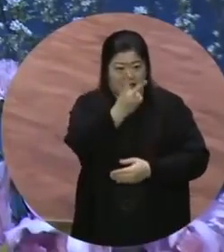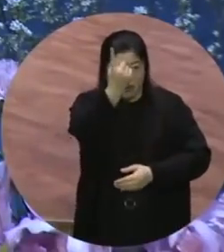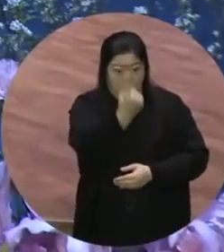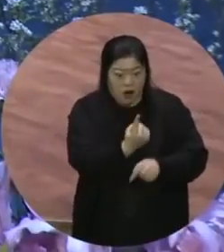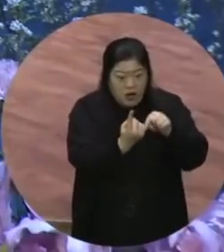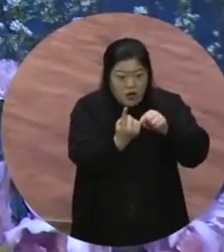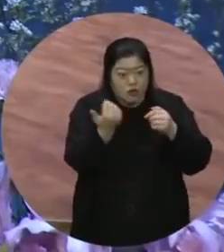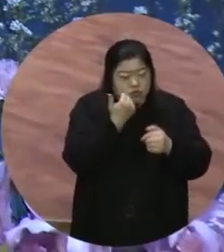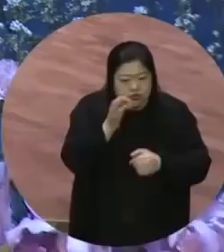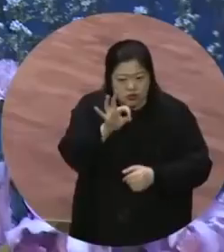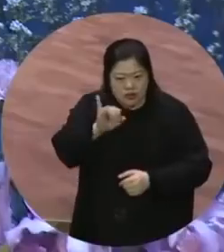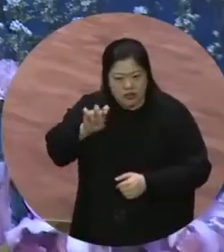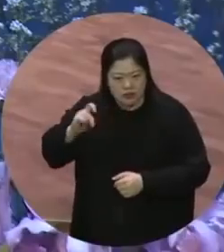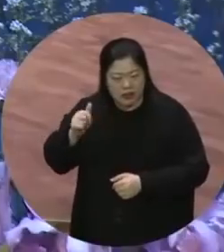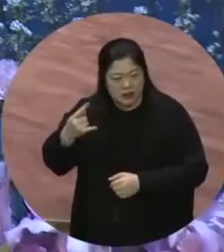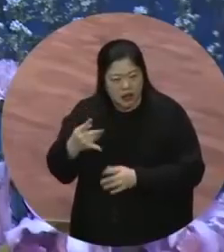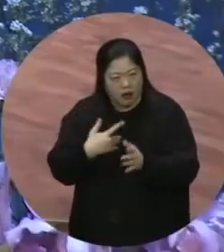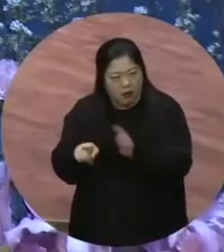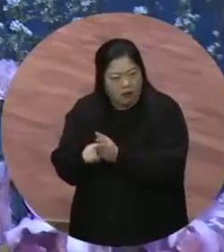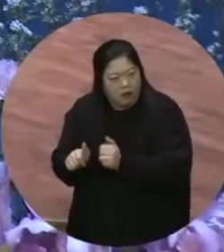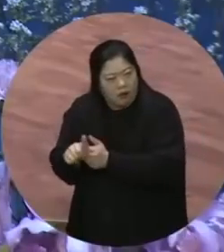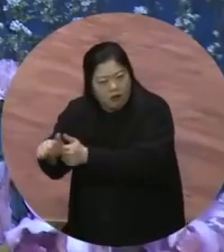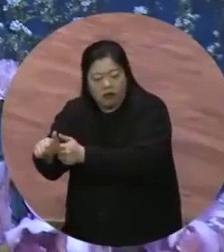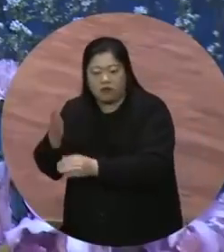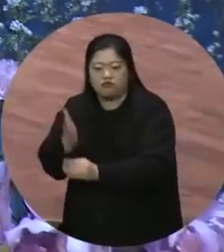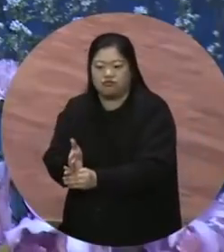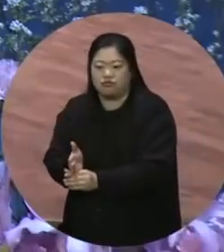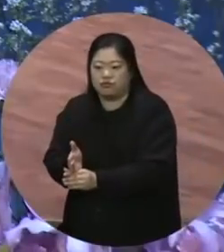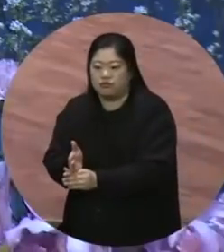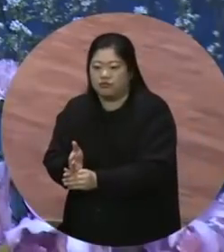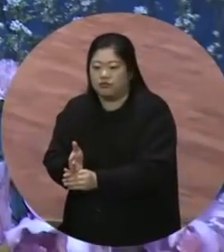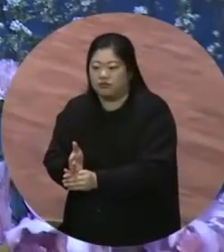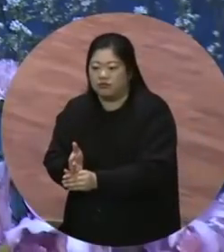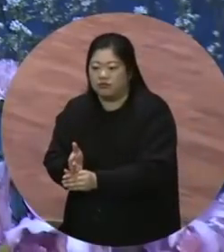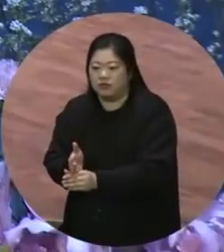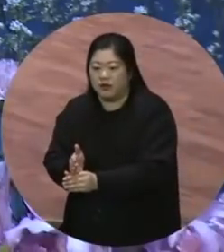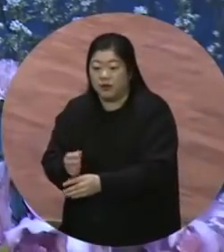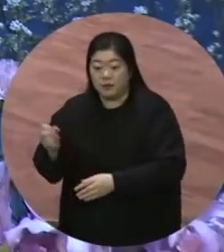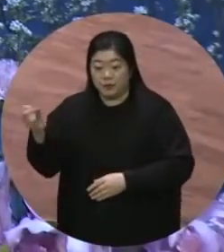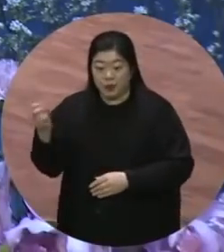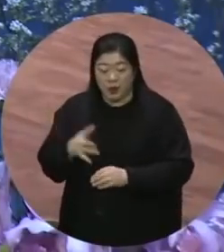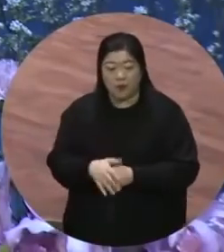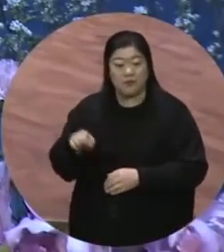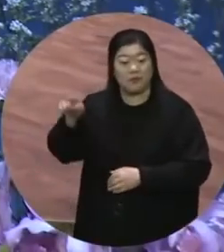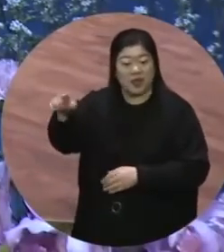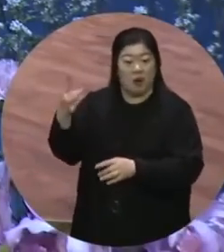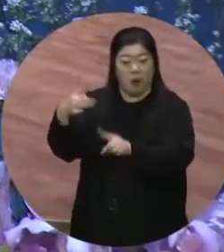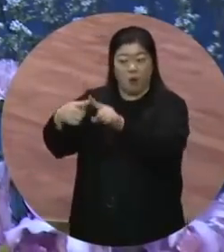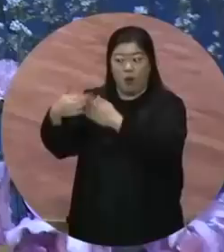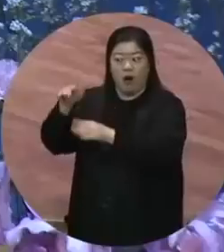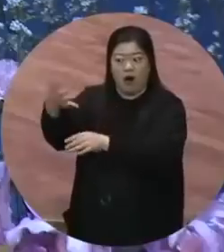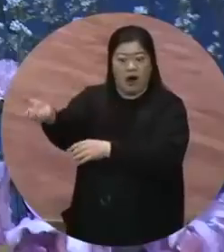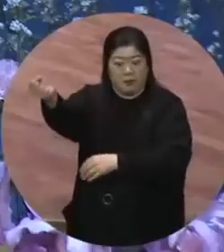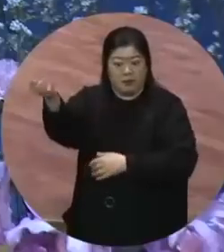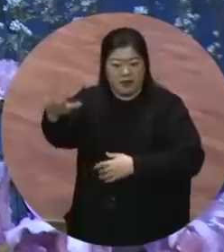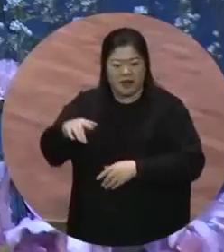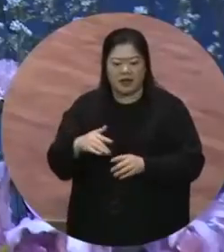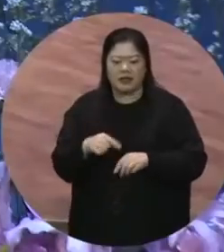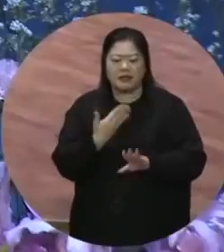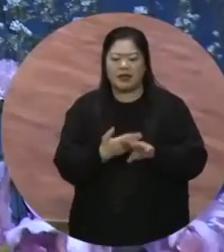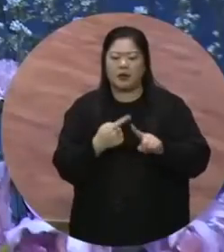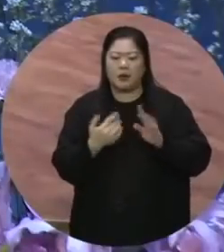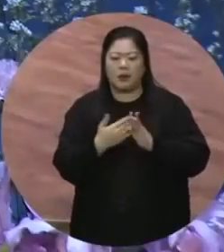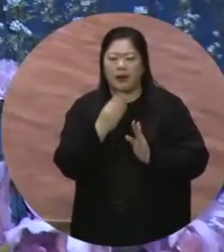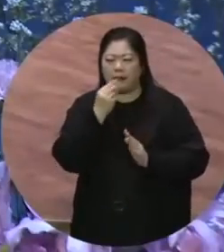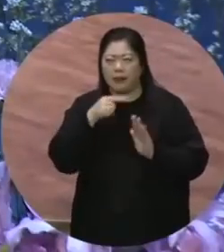그렇게 사람들을 현혹하고 있습니다. 기존 교회 속에 또 들어와가지고 잠입해가지고 교회를